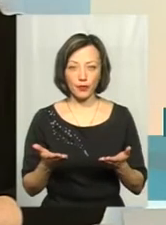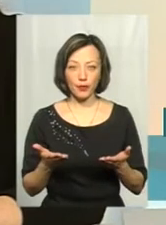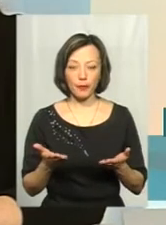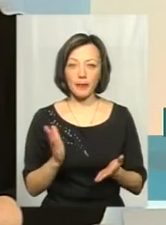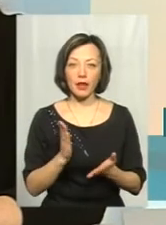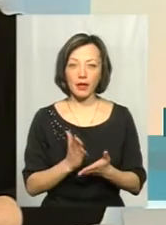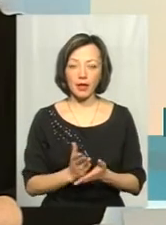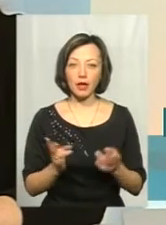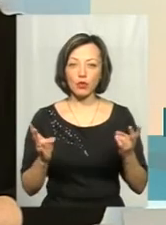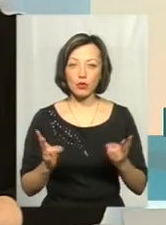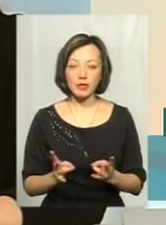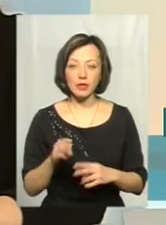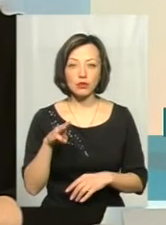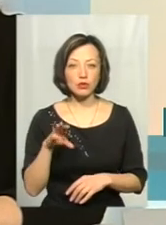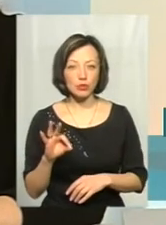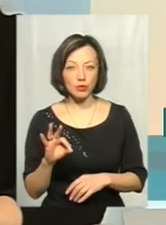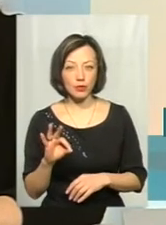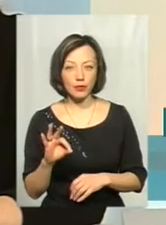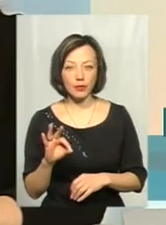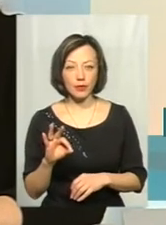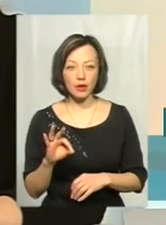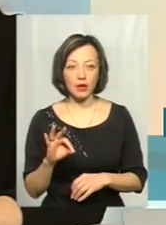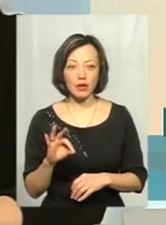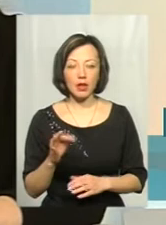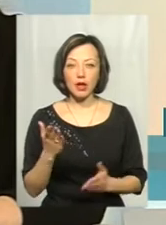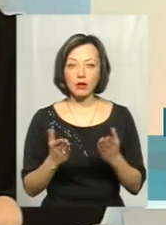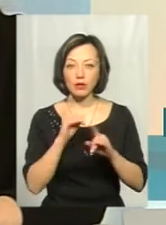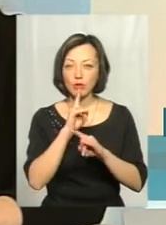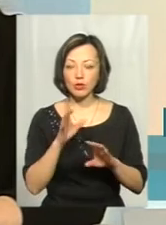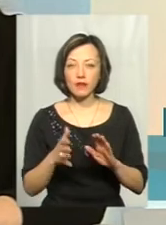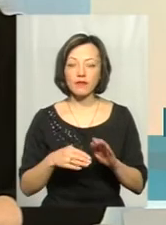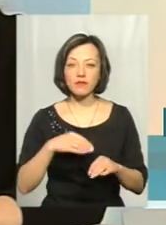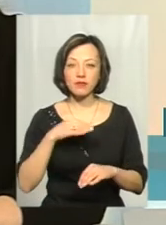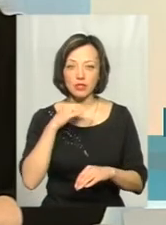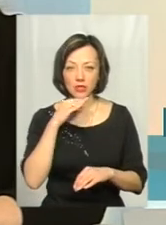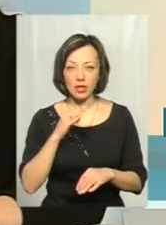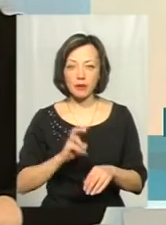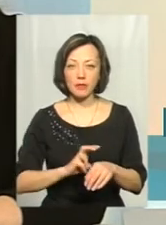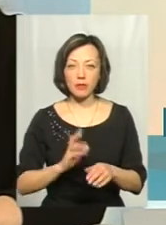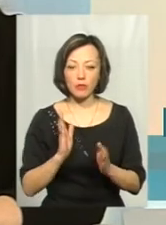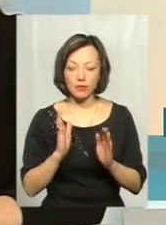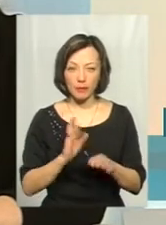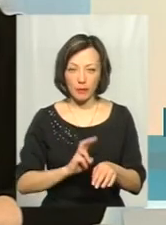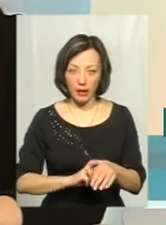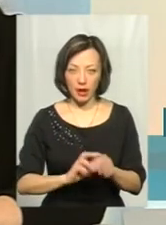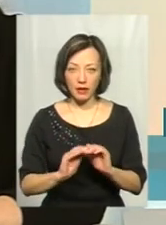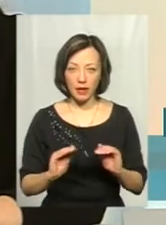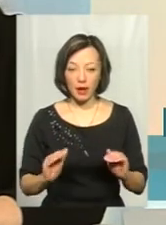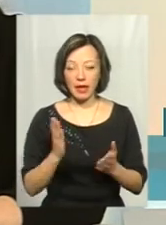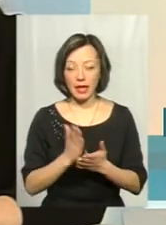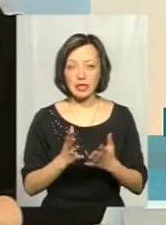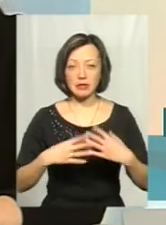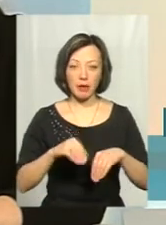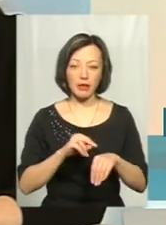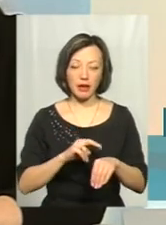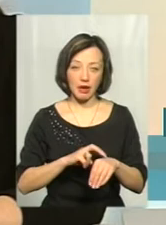є необхідність, то у нас, якщо не буде вистачати педіатрів, то у нас буде сімейний лікар, який охопить і дитяче, і доросле